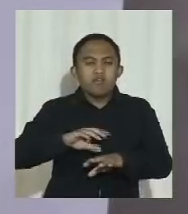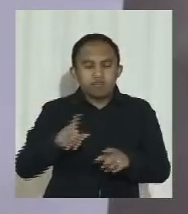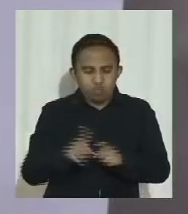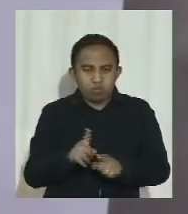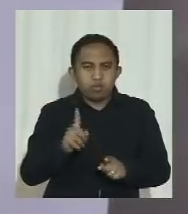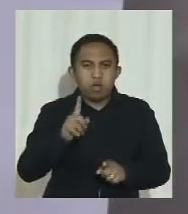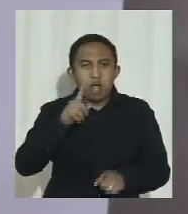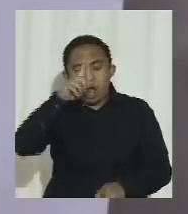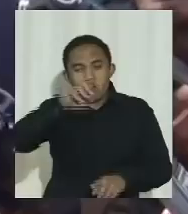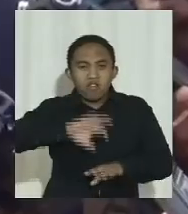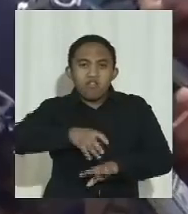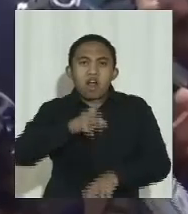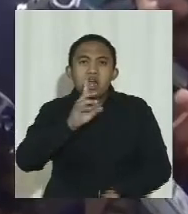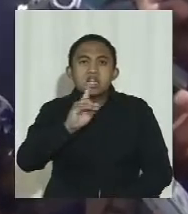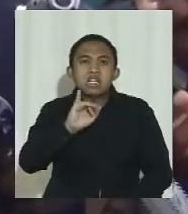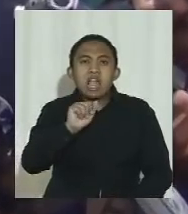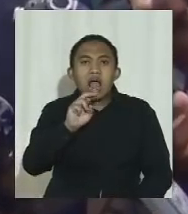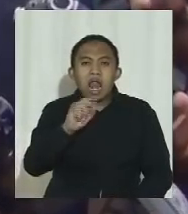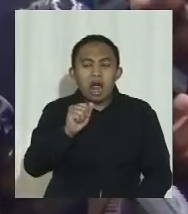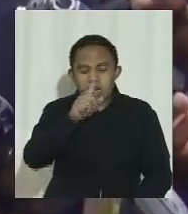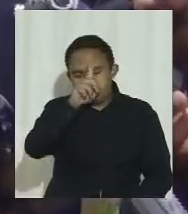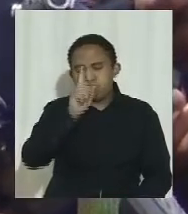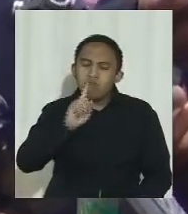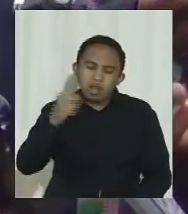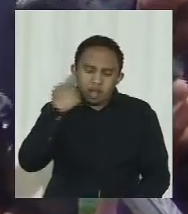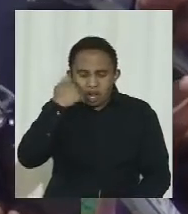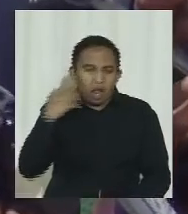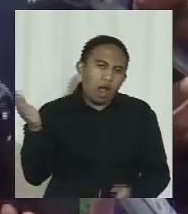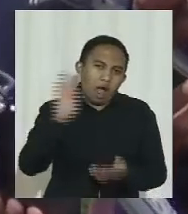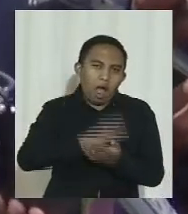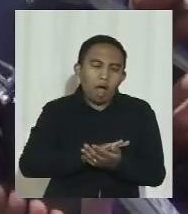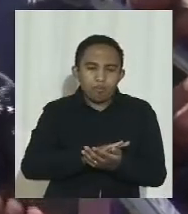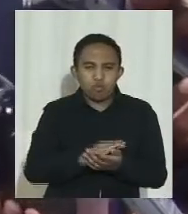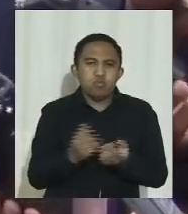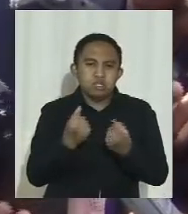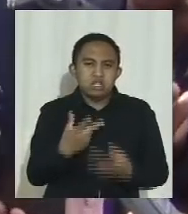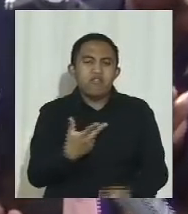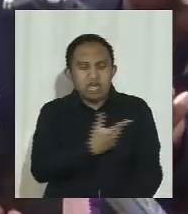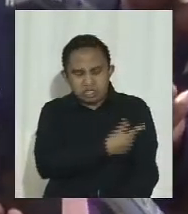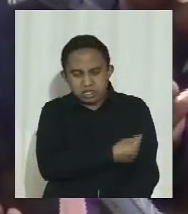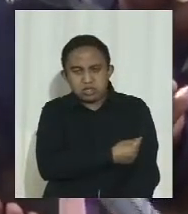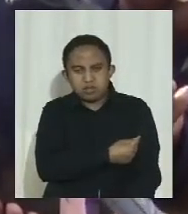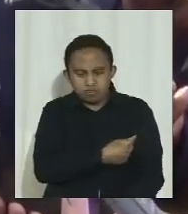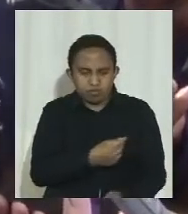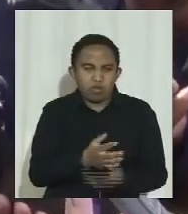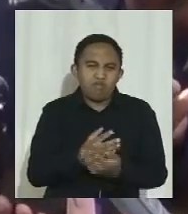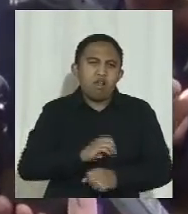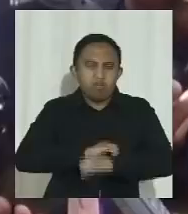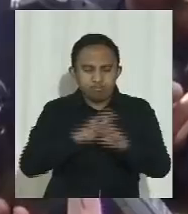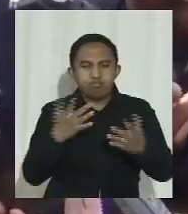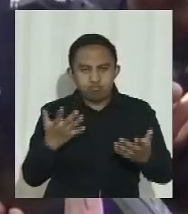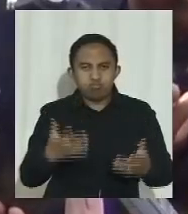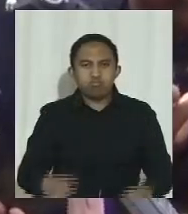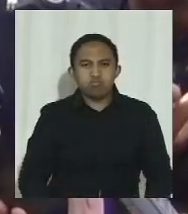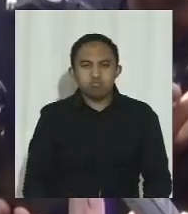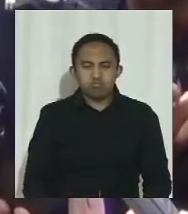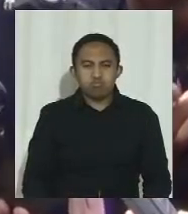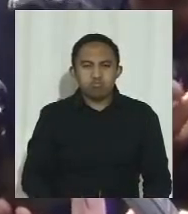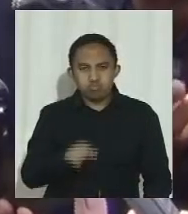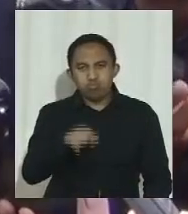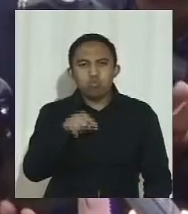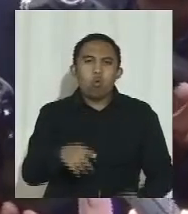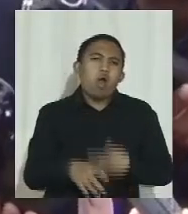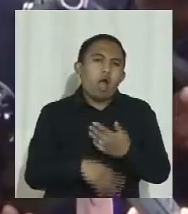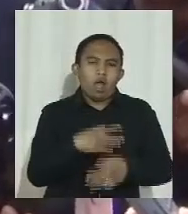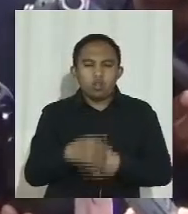efa nangataka fanampina dozy araka ilay naparitaka teo dia izay zany ny paikady idirana amin'izao fotoana izao anenjehana